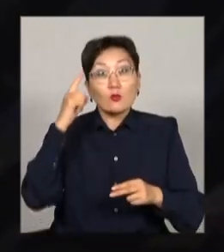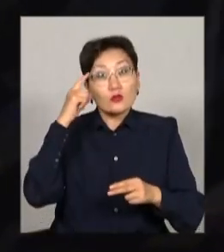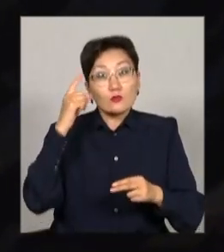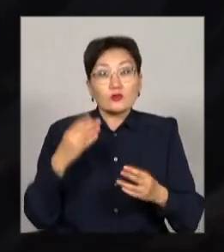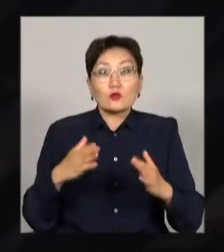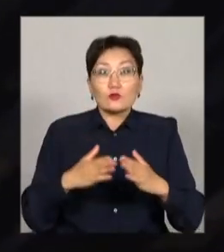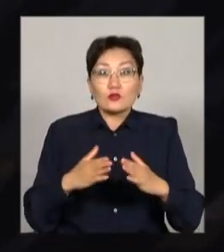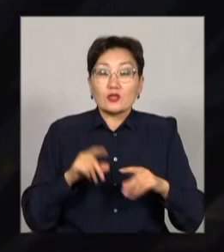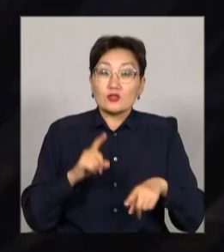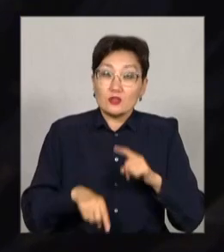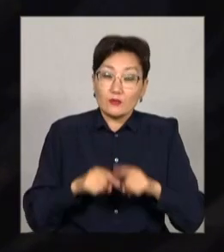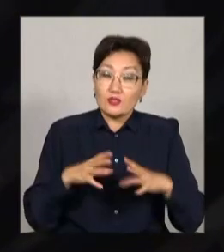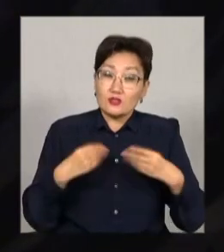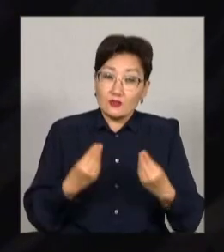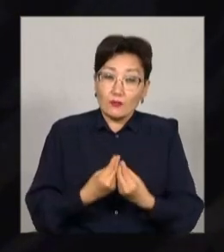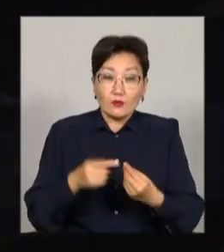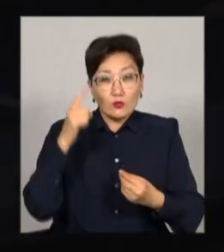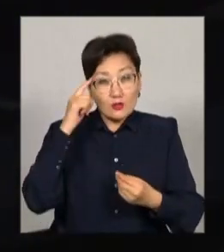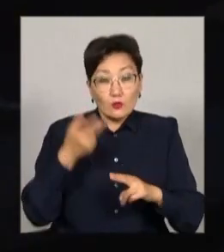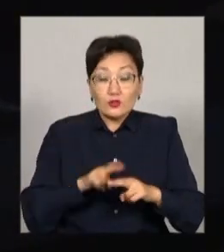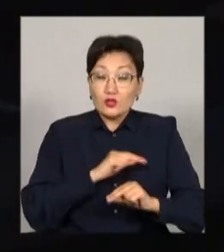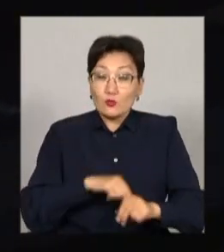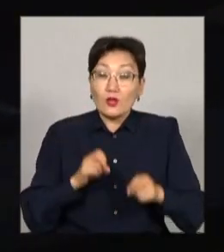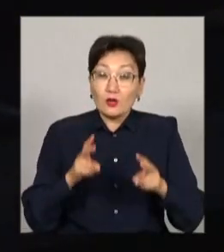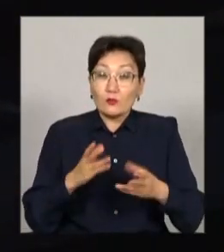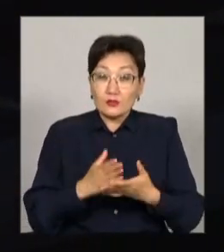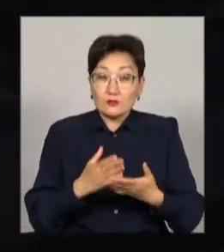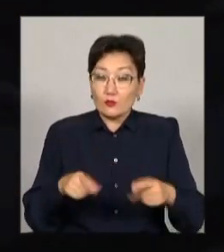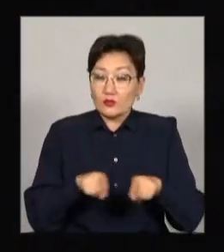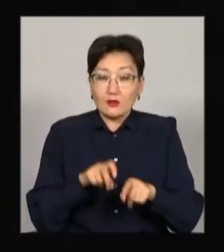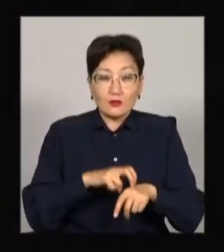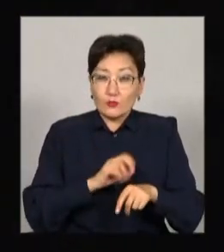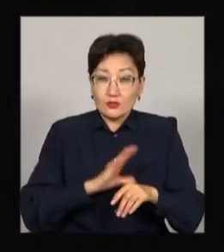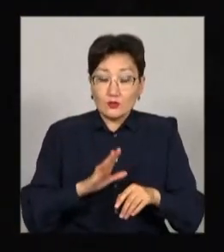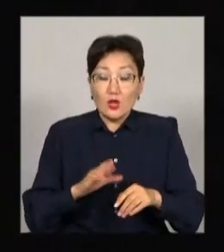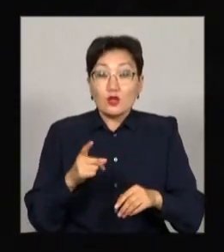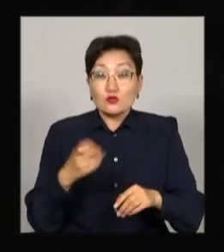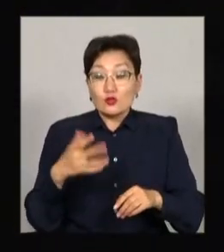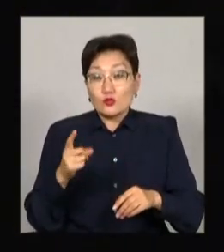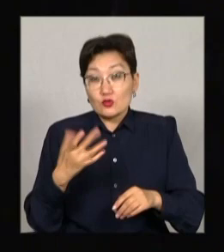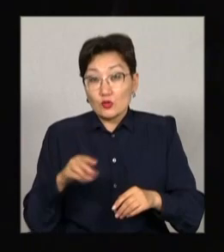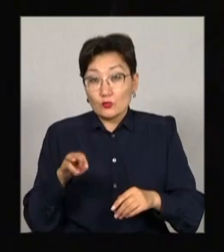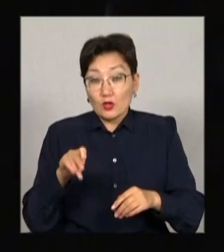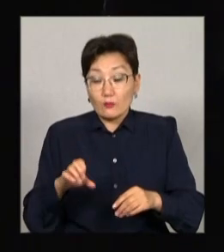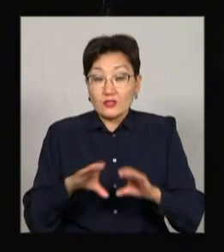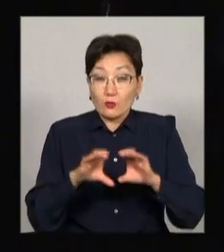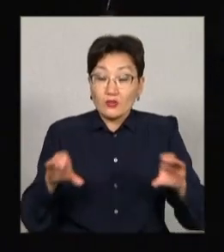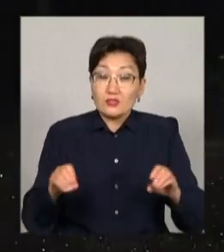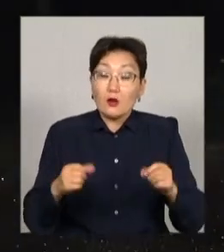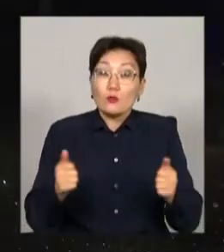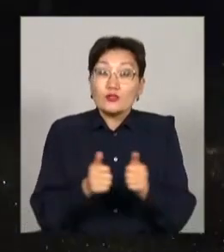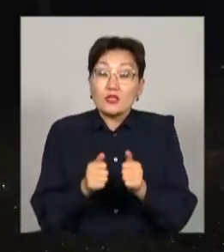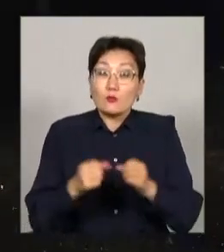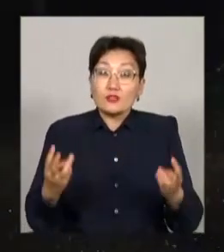отырасың үйдегілерді и жұмыстың осындай қалыпты екен. Жоқ, былай айтқан кезде андай қатты қорқыныш болған жоқ. 100-150 тонналық жанармай толы резервуарлар